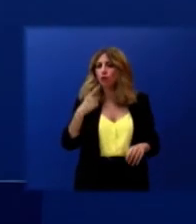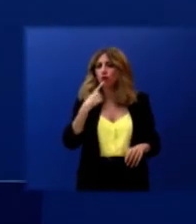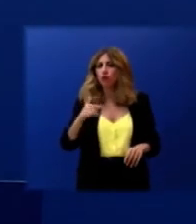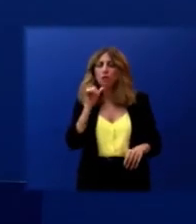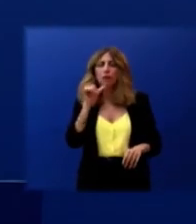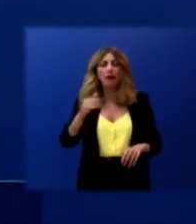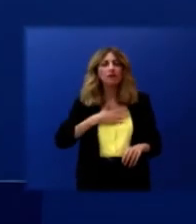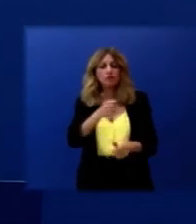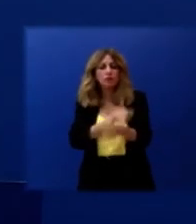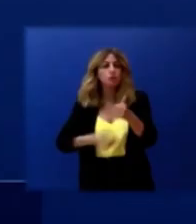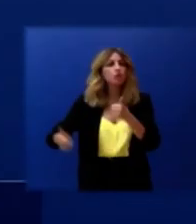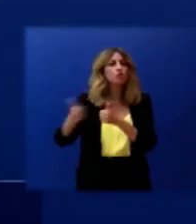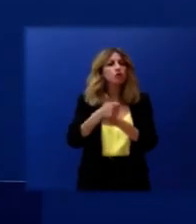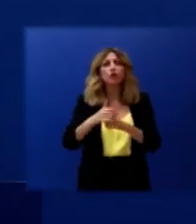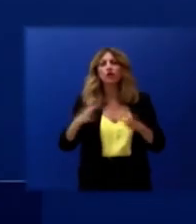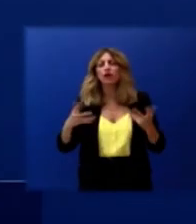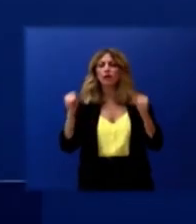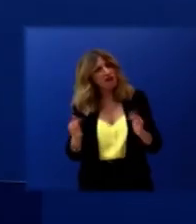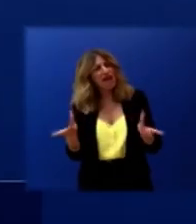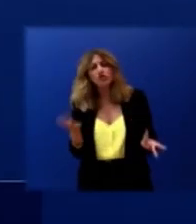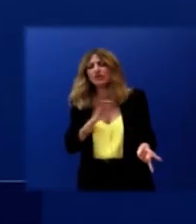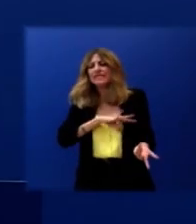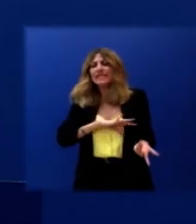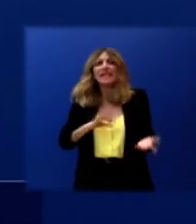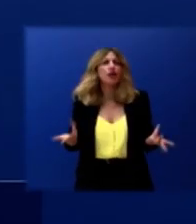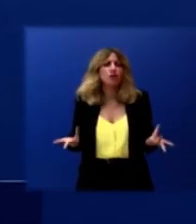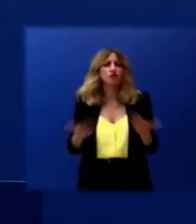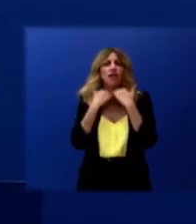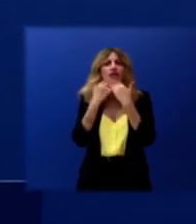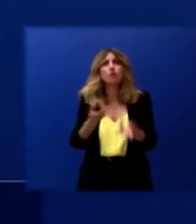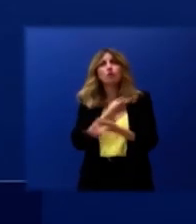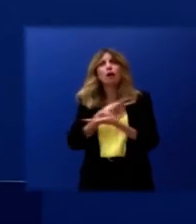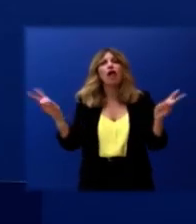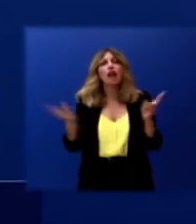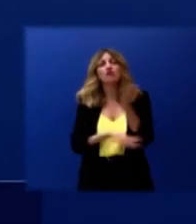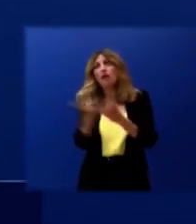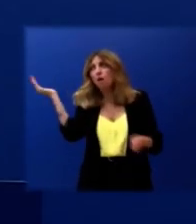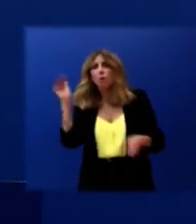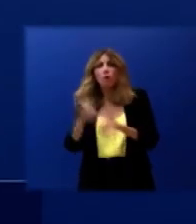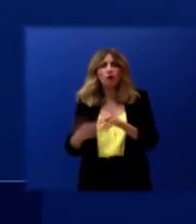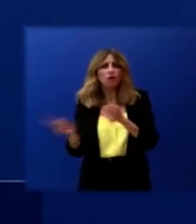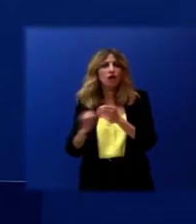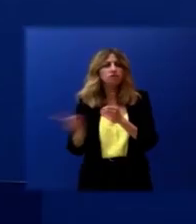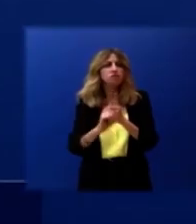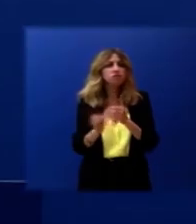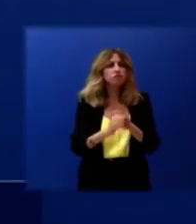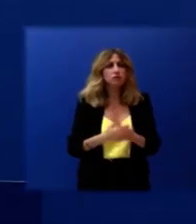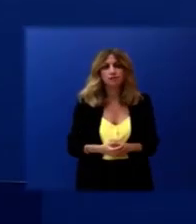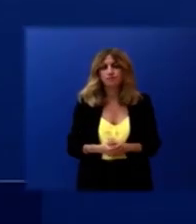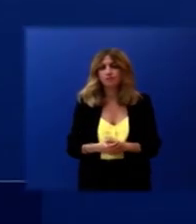λίγη υπομονή μέχρι τα μέσα Ιουνίου, ανέφερε. Προανέφερα, δεν έχουμε τελειώσει με τον ιό. Πρέπει να είμαστε